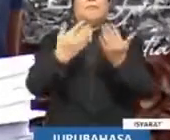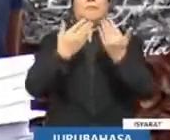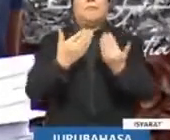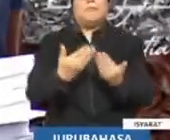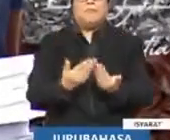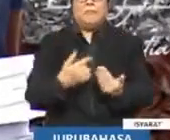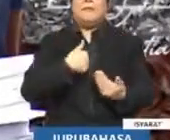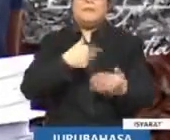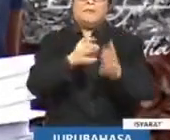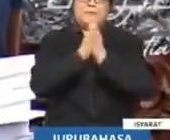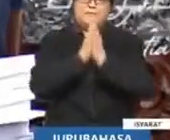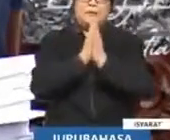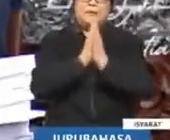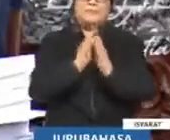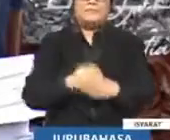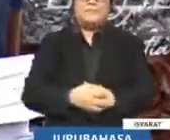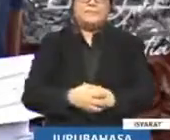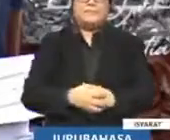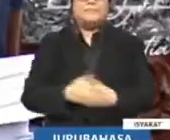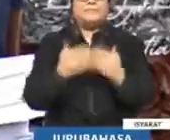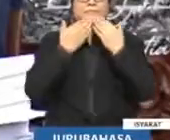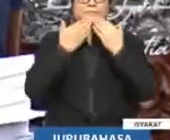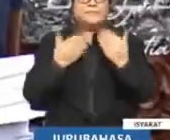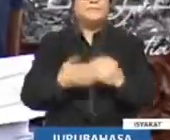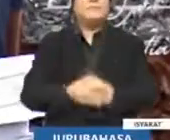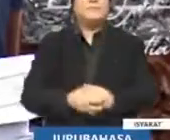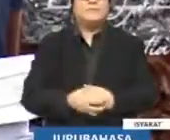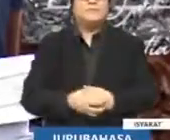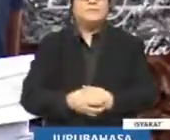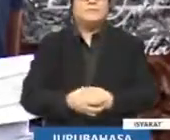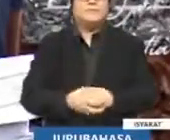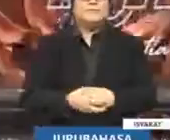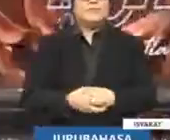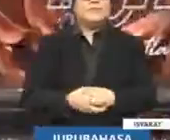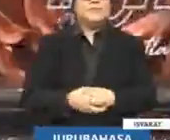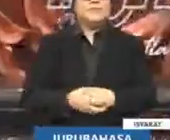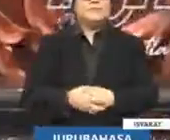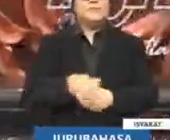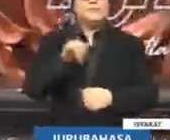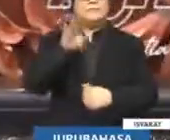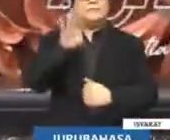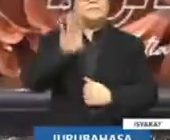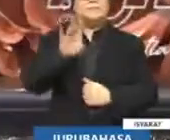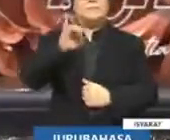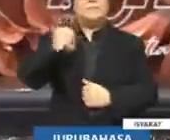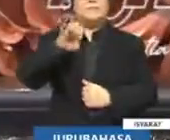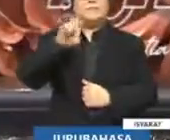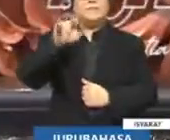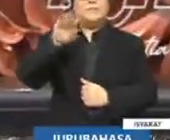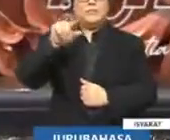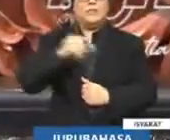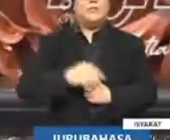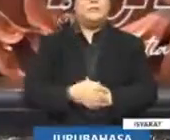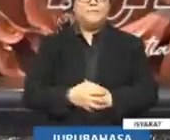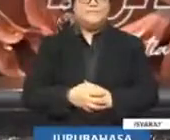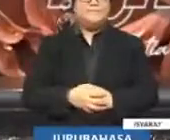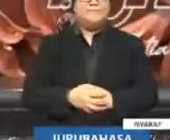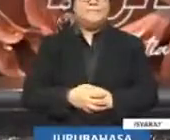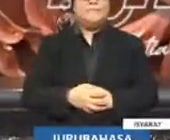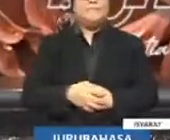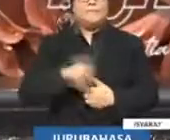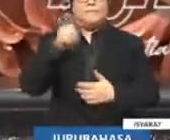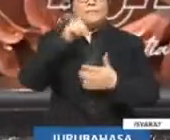itu dengan speaker saya mohon petuah atas perkara ini Makasih LED speaker yang bermakna dulu tunggu dapat the